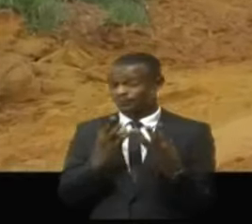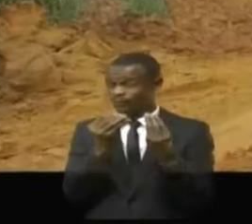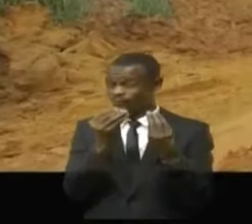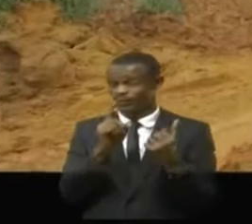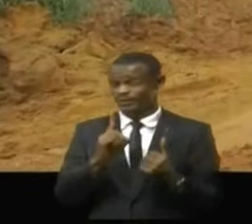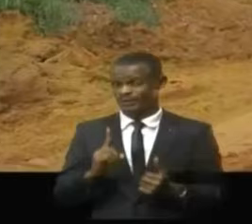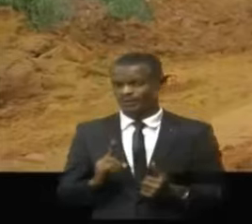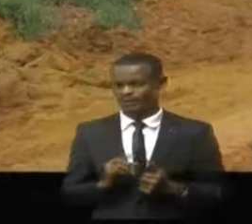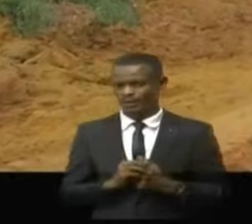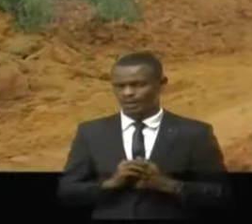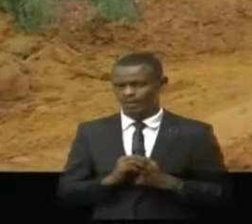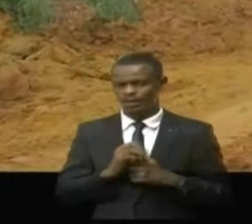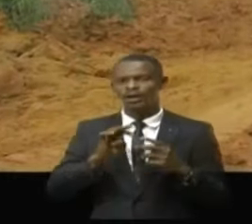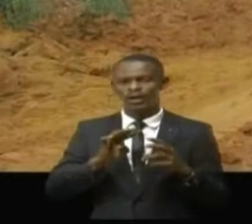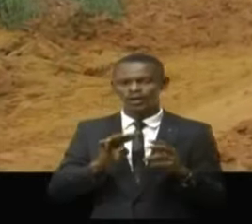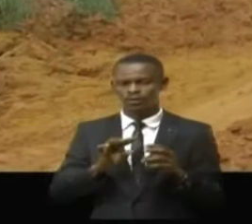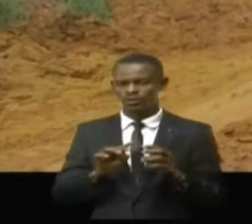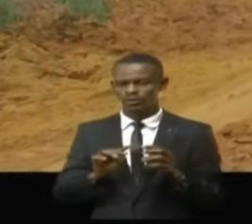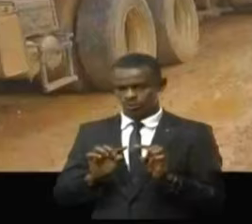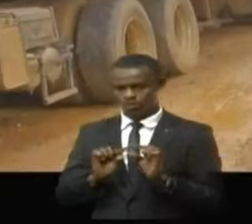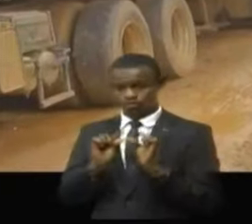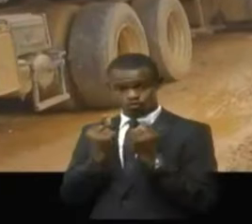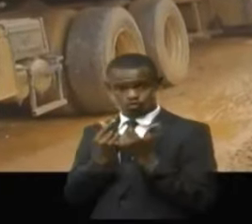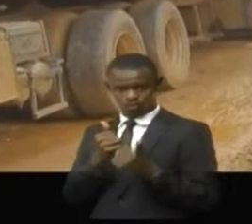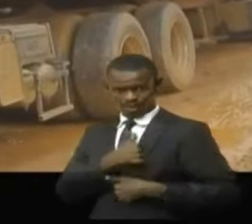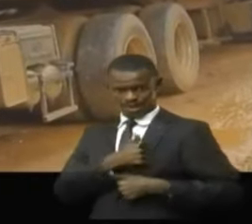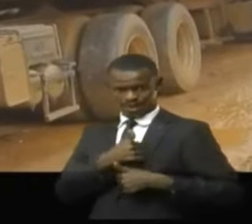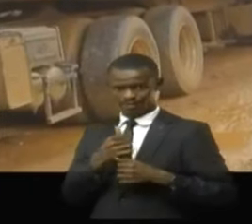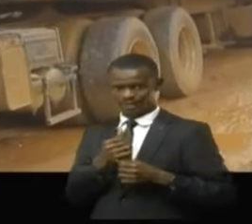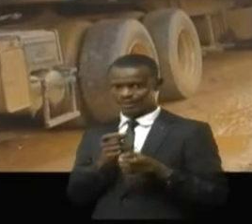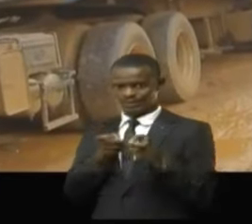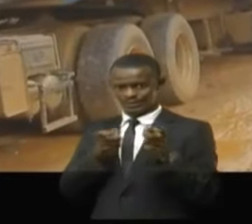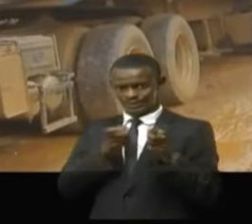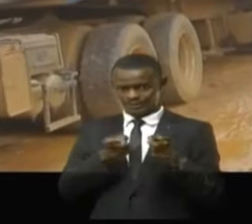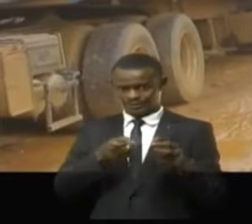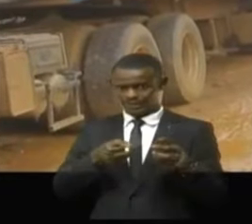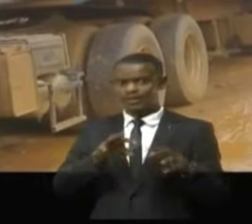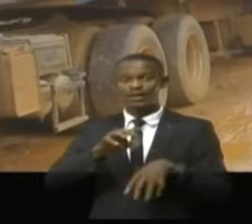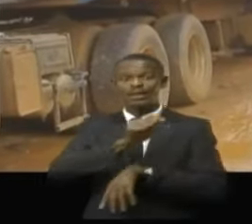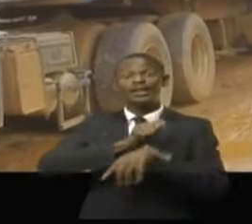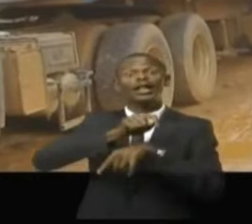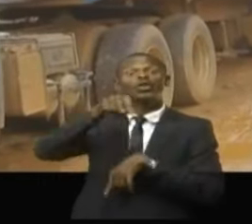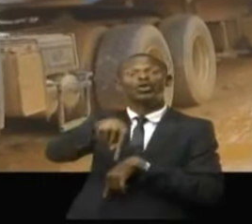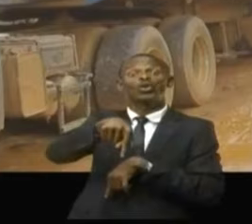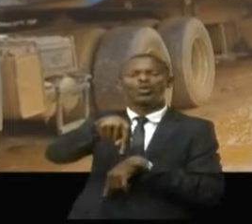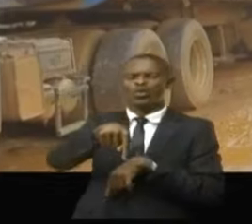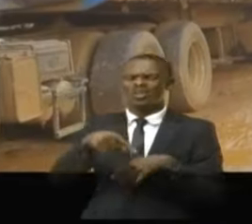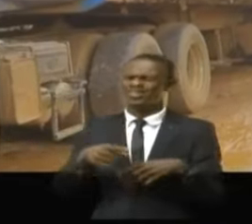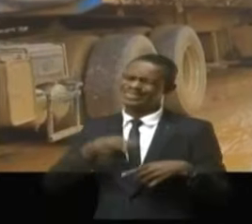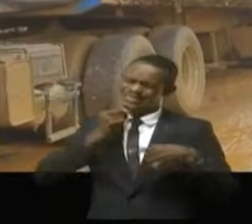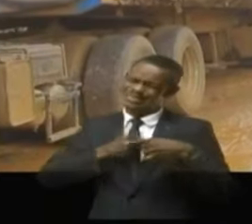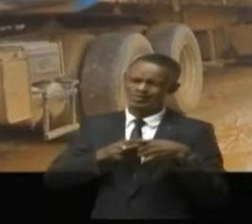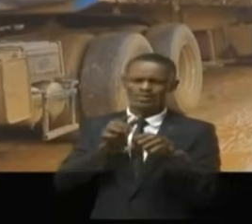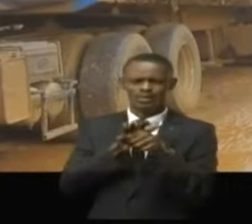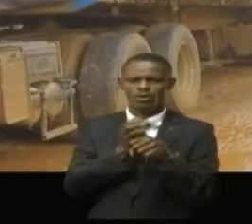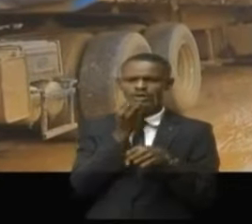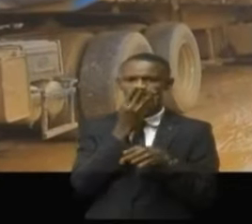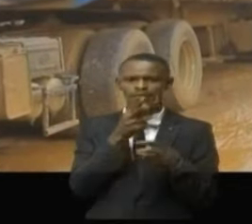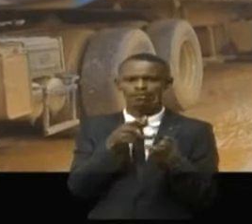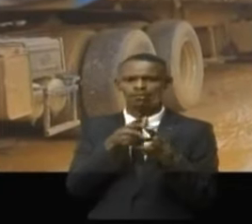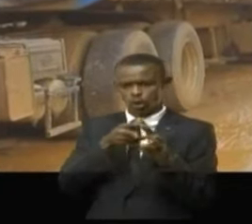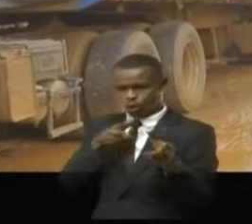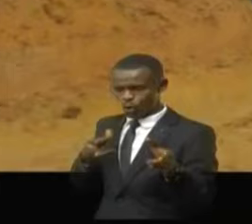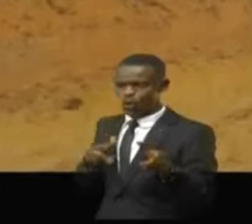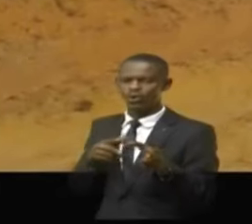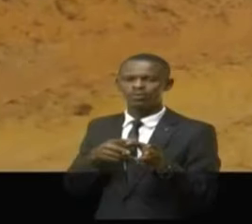militaire pour évacuer, dans un premier temps, le véhicule bloqué contenant les marchandises et produits de première nécessité